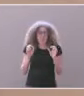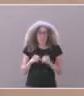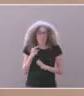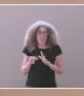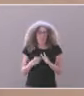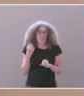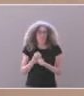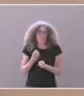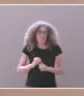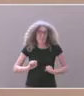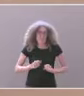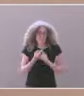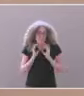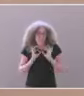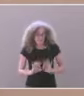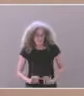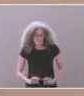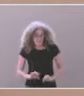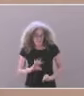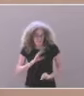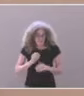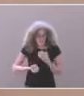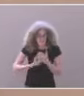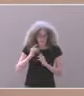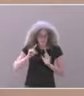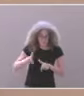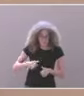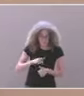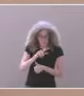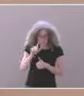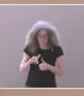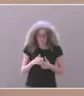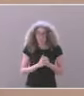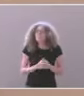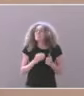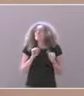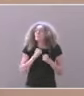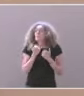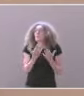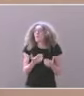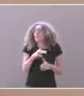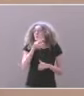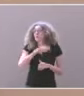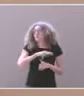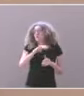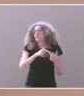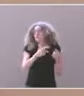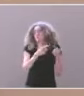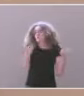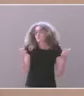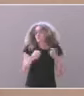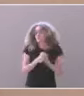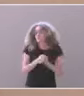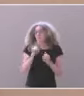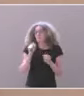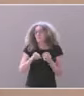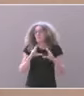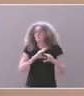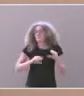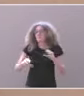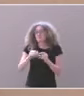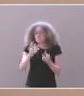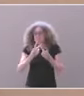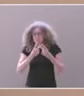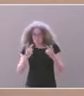scolaire. Proposer une offre de logement diversifié, requalifier les espaces publics en créant un espace central et développer des